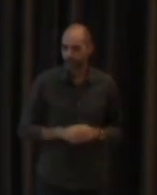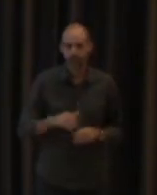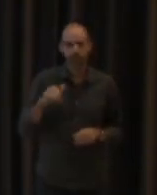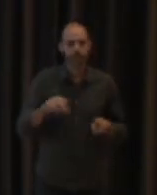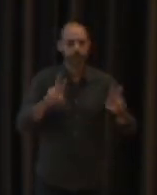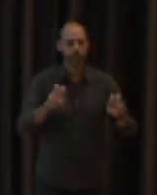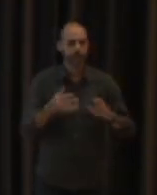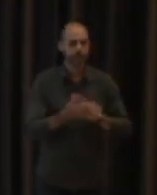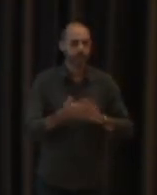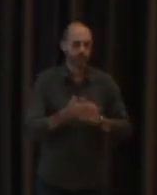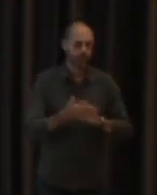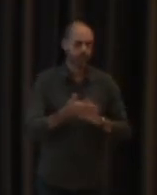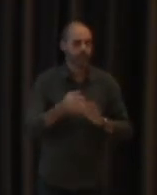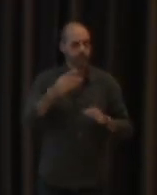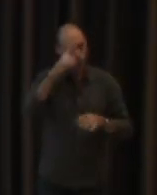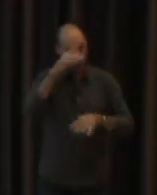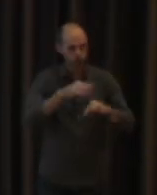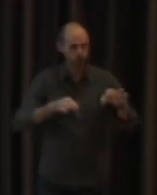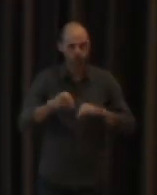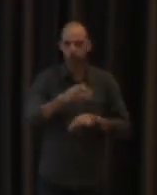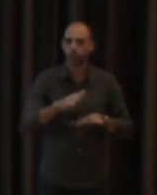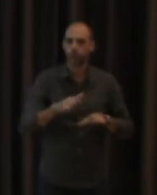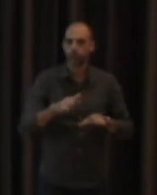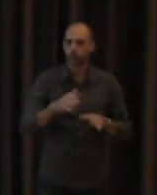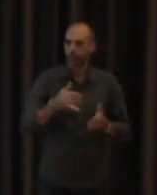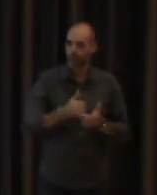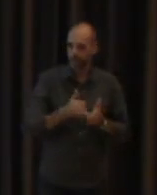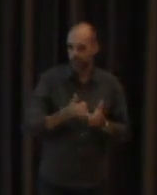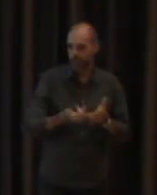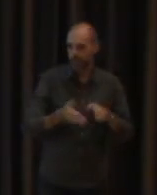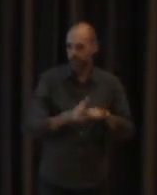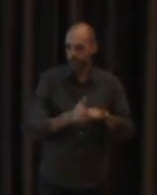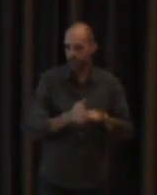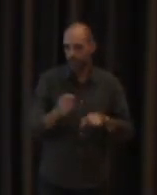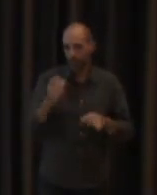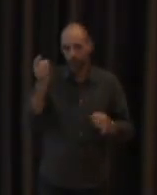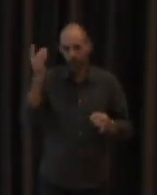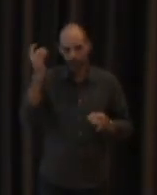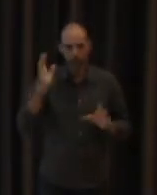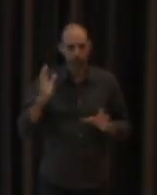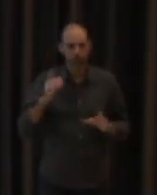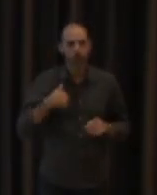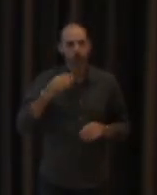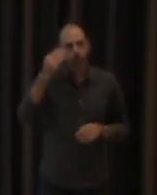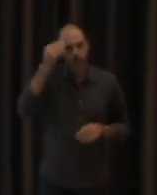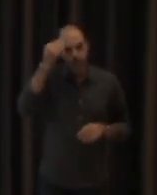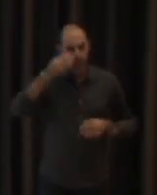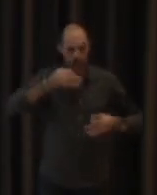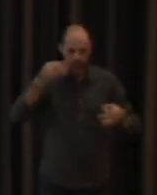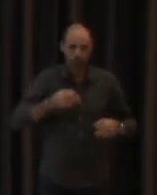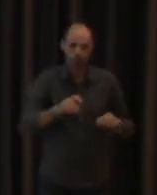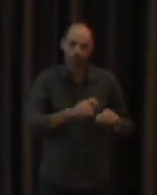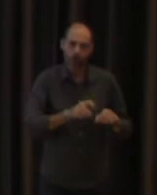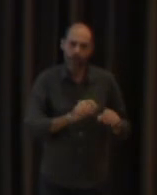avui és els pronoms febles adverbials, pronoms capritxosos. Estic convençut que serà una mica d'aquest estil que us